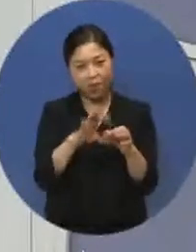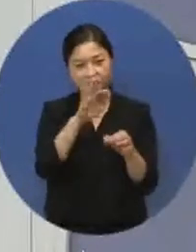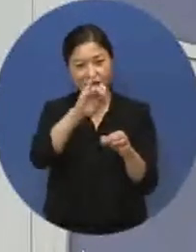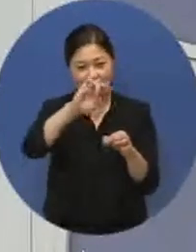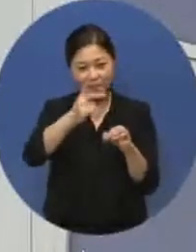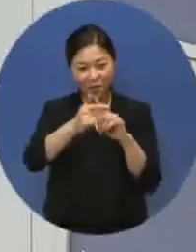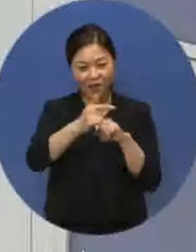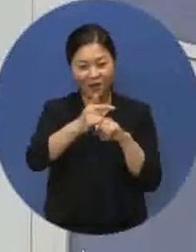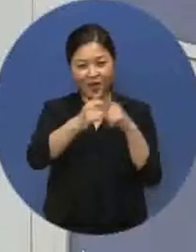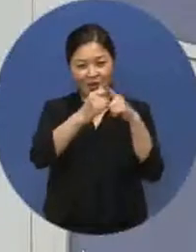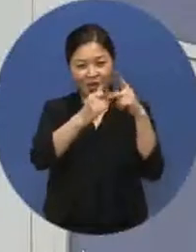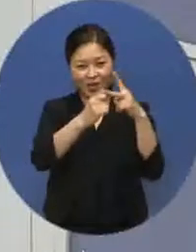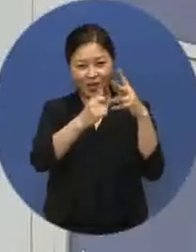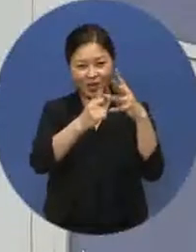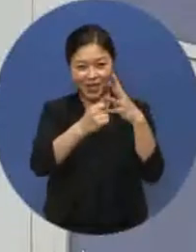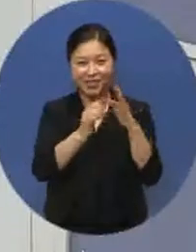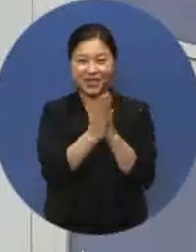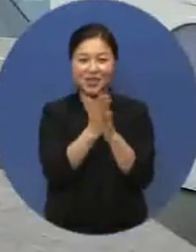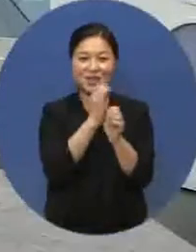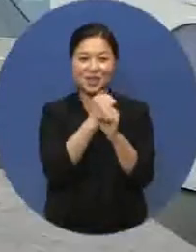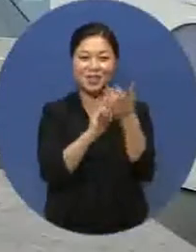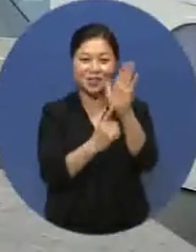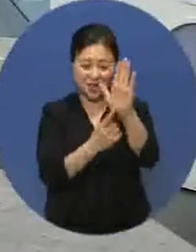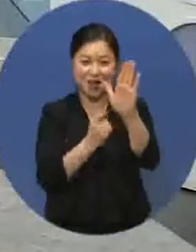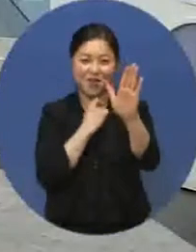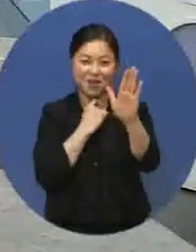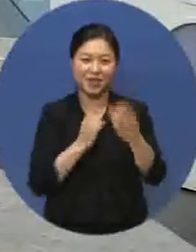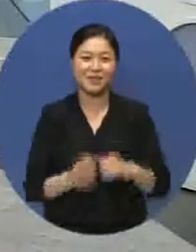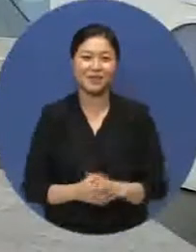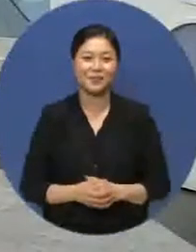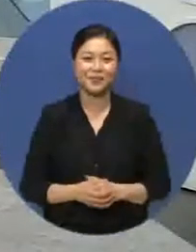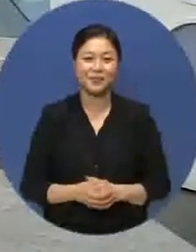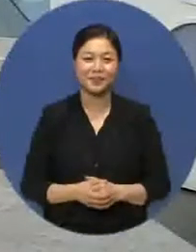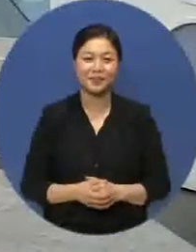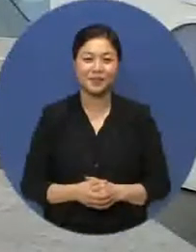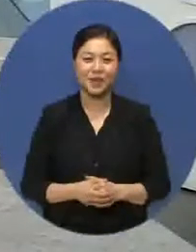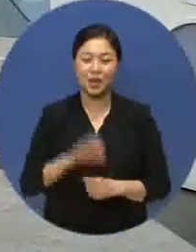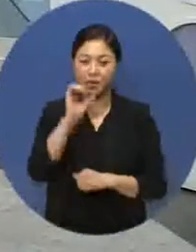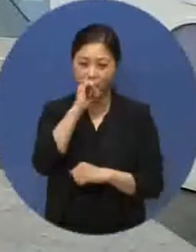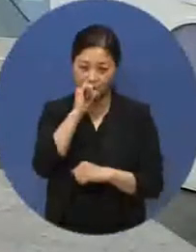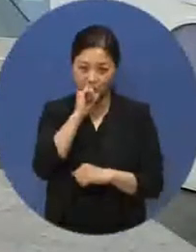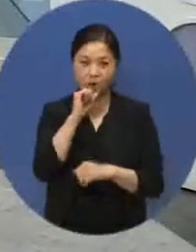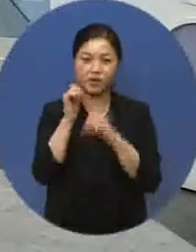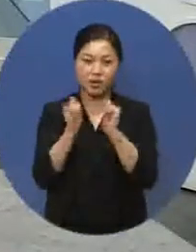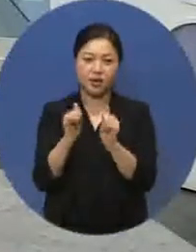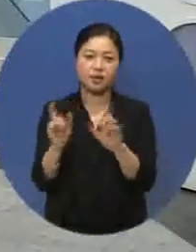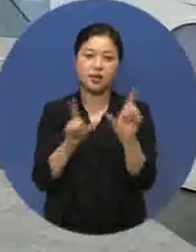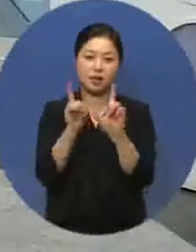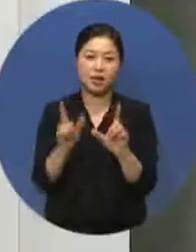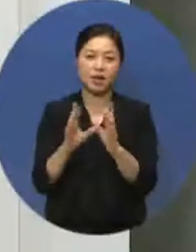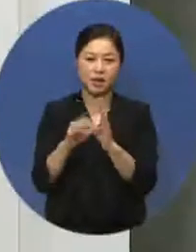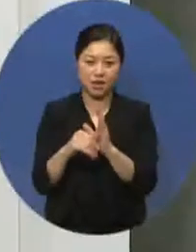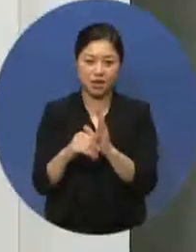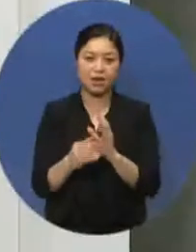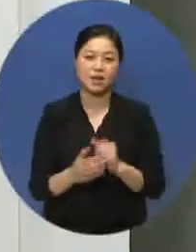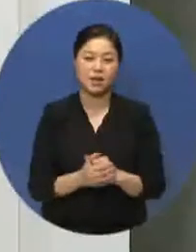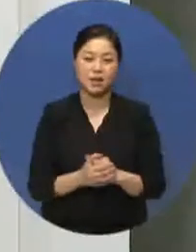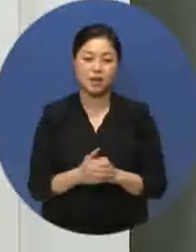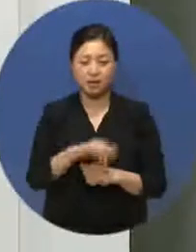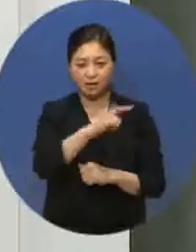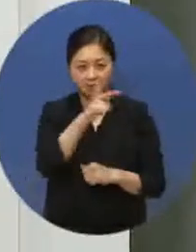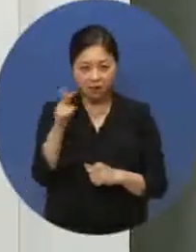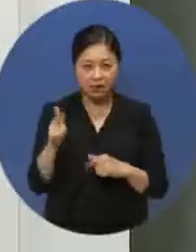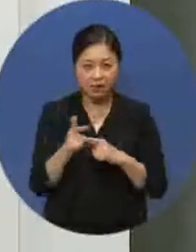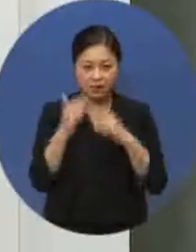시리즈를 한번 내볼까 생각 중에 있습니다. 예, 네. 그렇습니까? 예, 되게 변호사 생활을 하다 보면은 뭐 여러